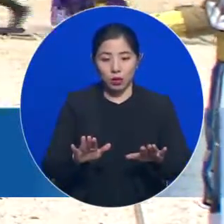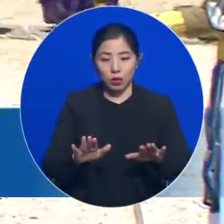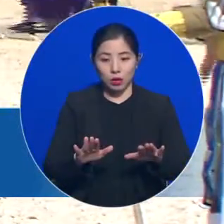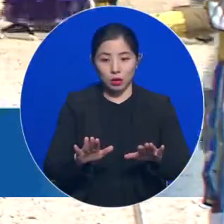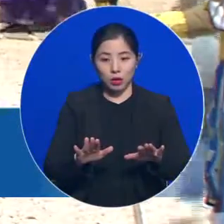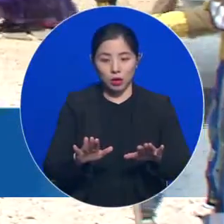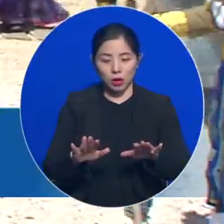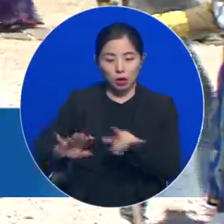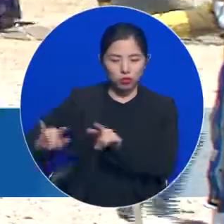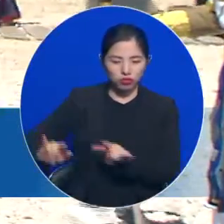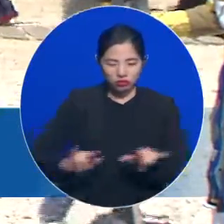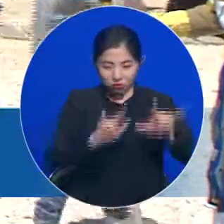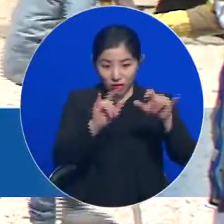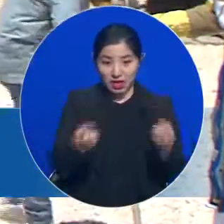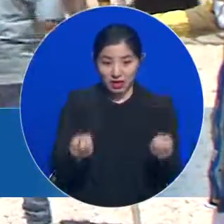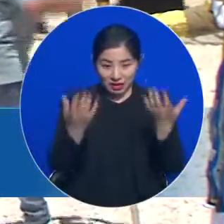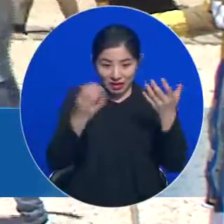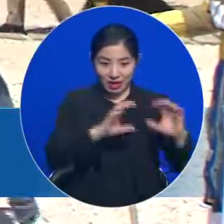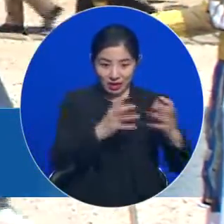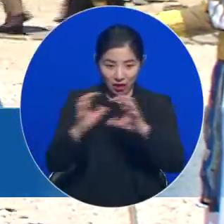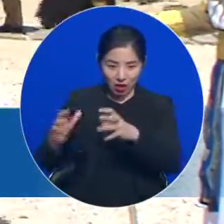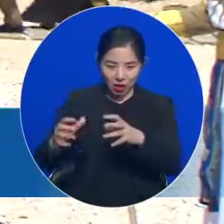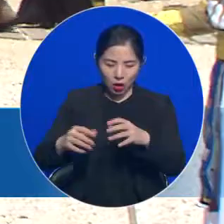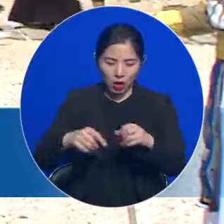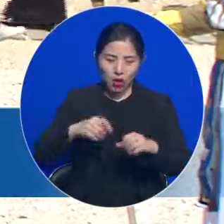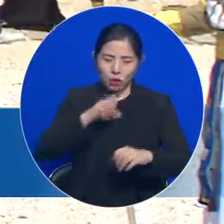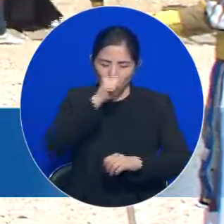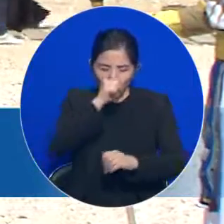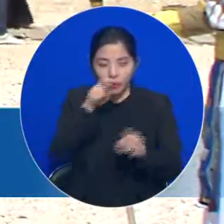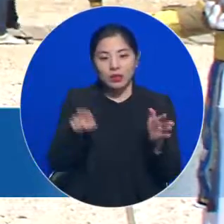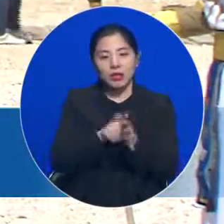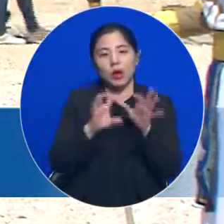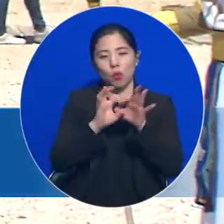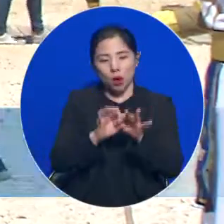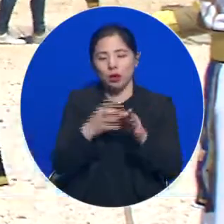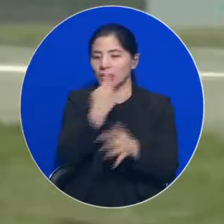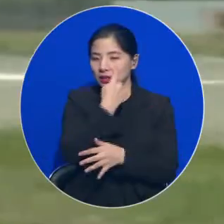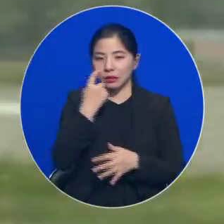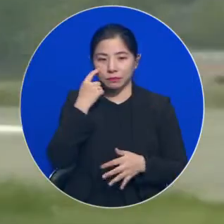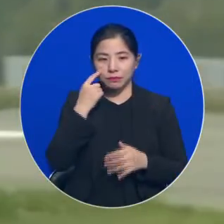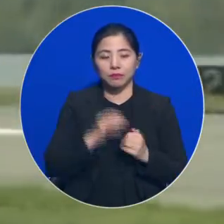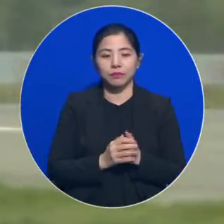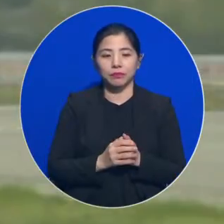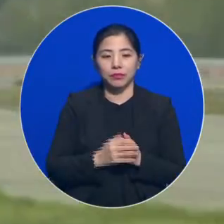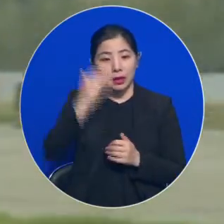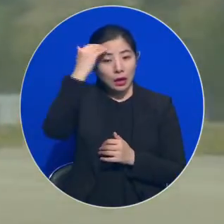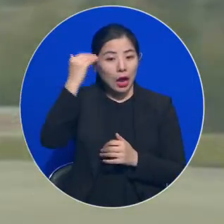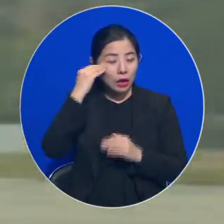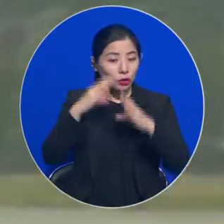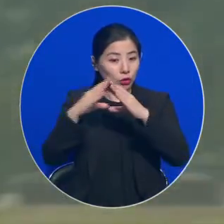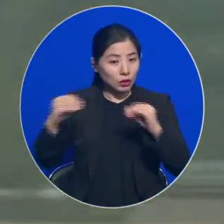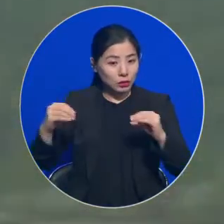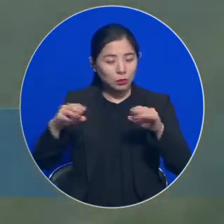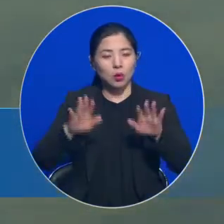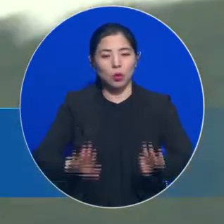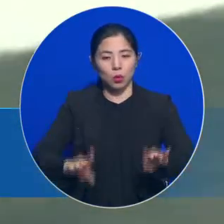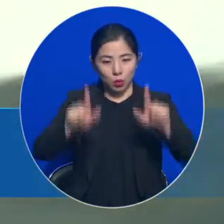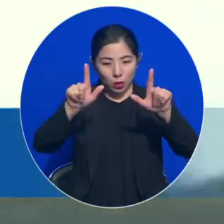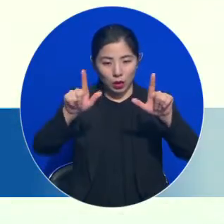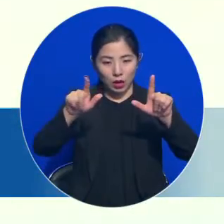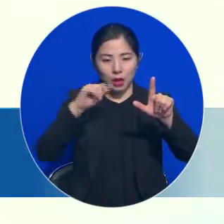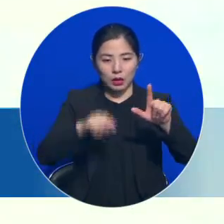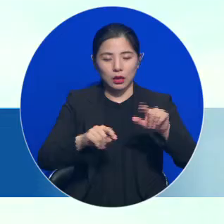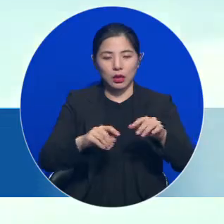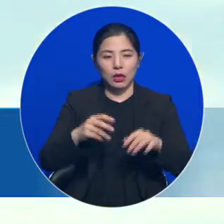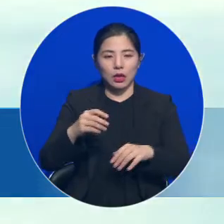어떻게 보면 이 에어쇼가 양국 간의 깊은 신뢰관계를 반증해 준 게 아니겠냐. 한국과 이집트는 올해 초 성사된